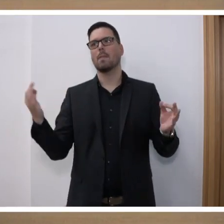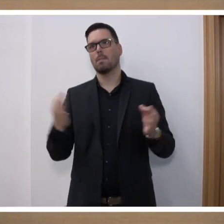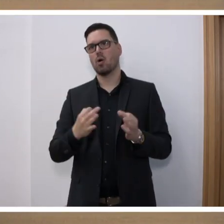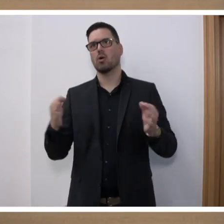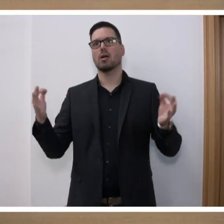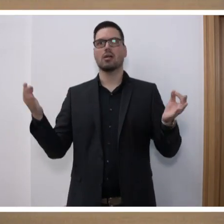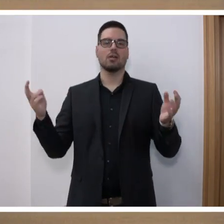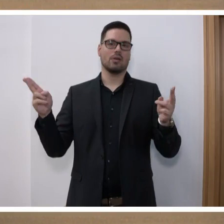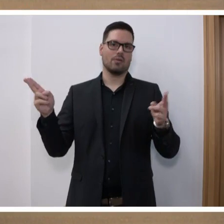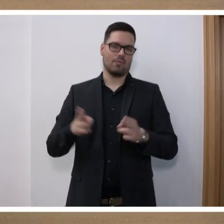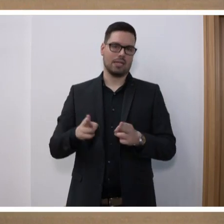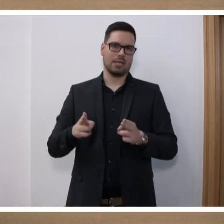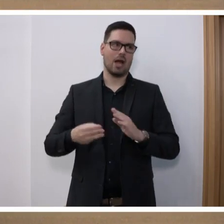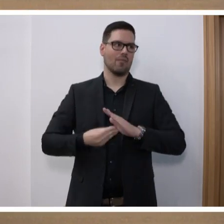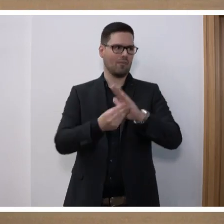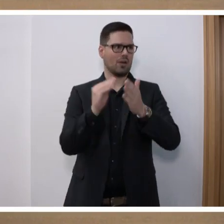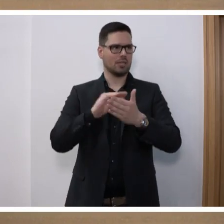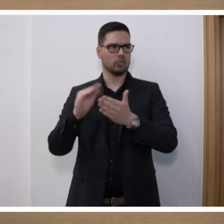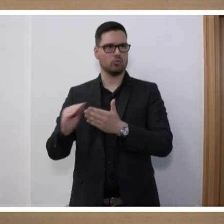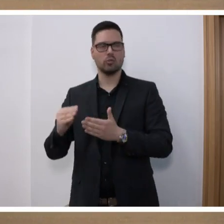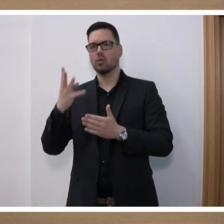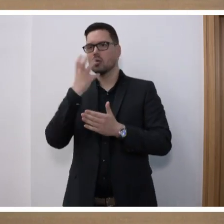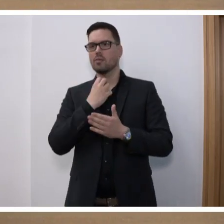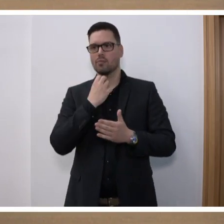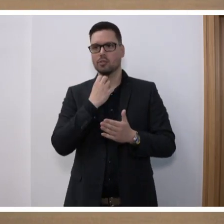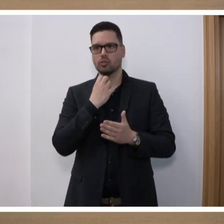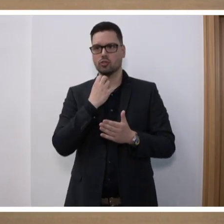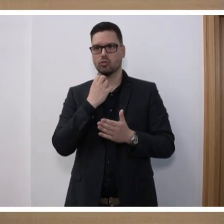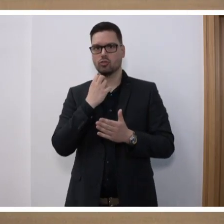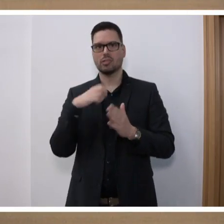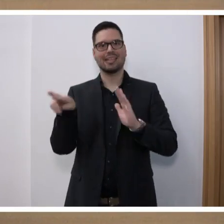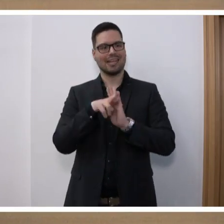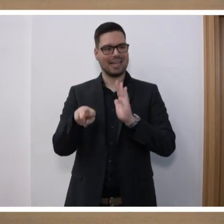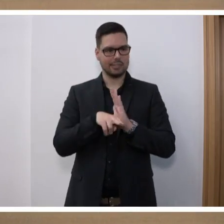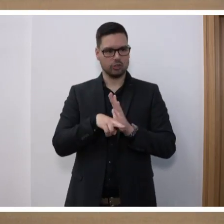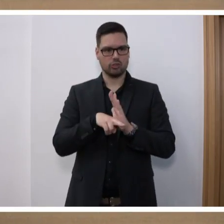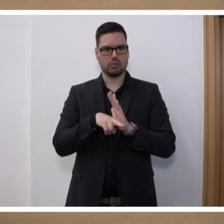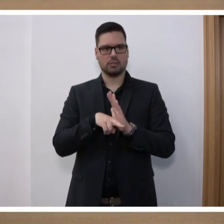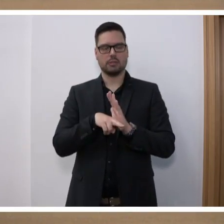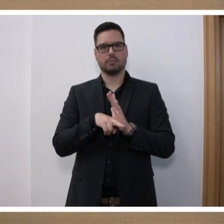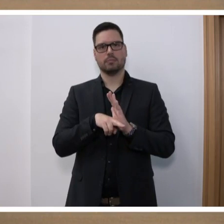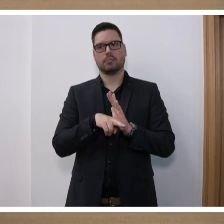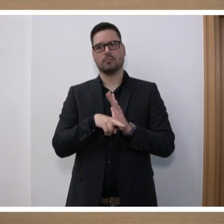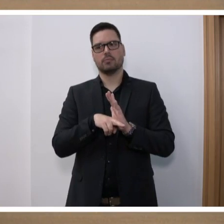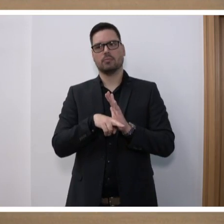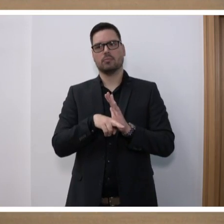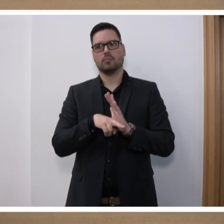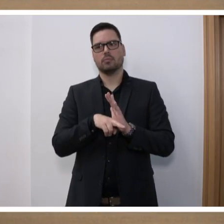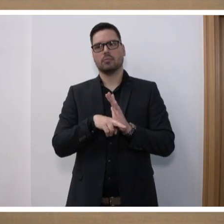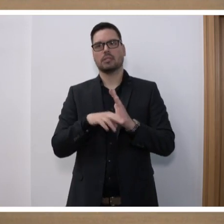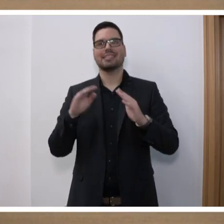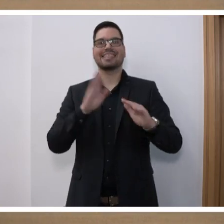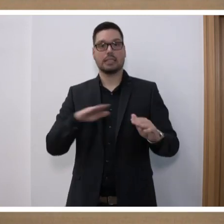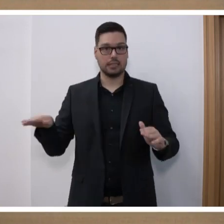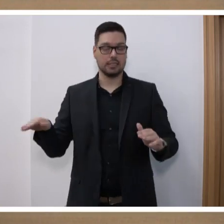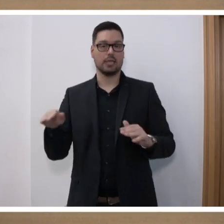weniger Förderschulen in Zukunft. Ich wünsche, dass wir irgendwann mal dem Recht auch entsprechen können, dass Kinder